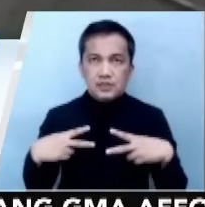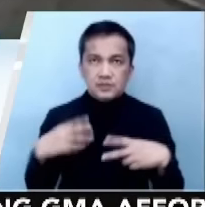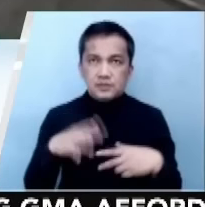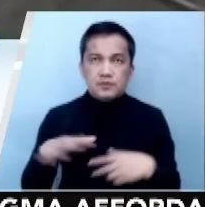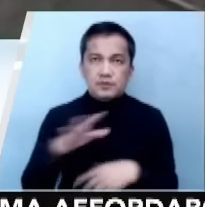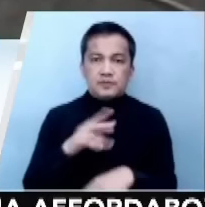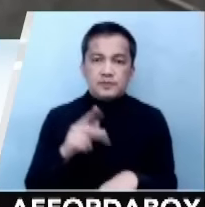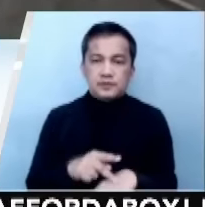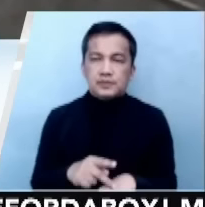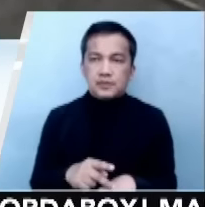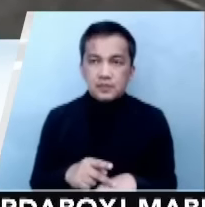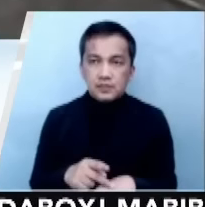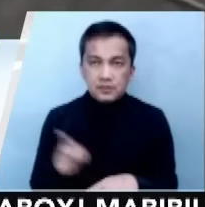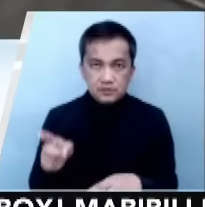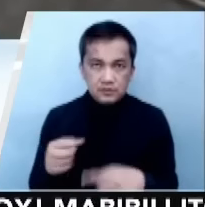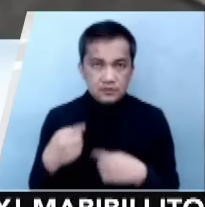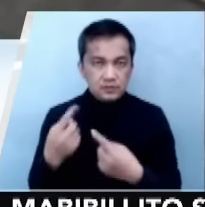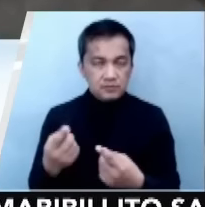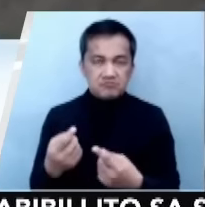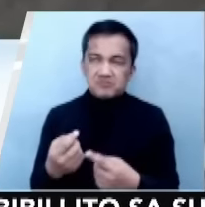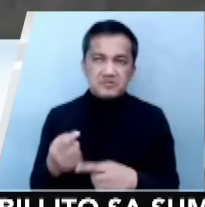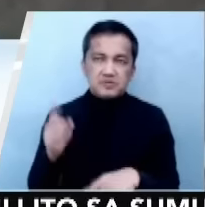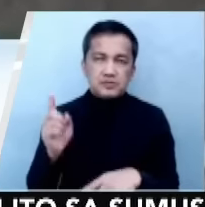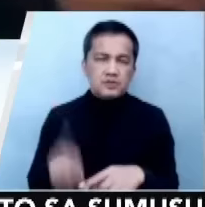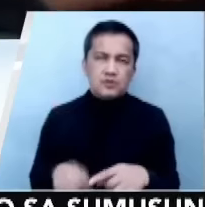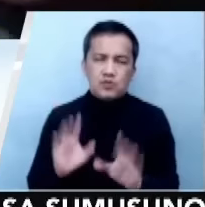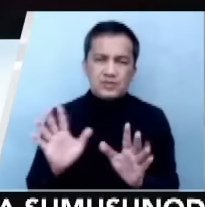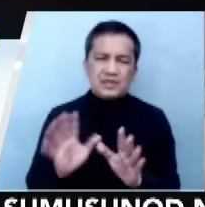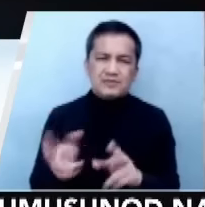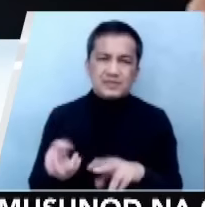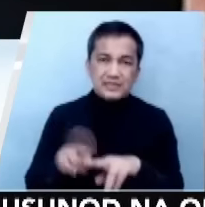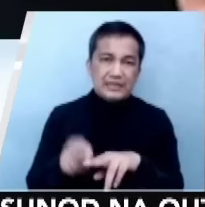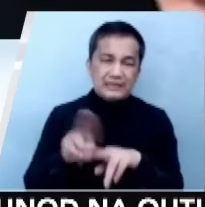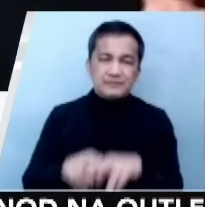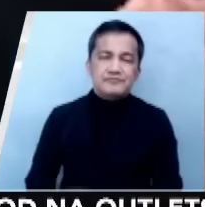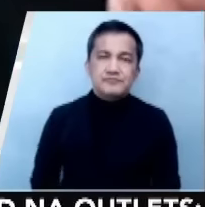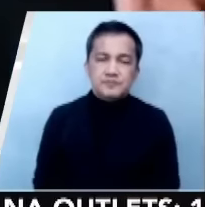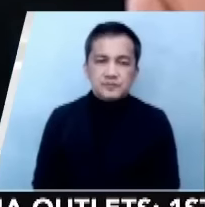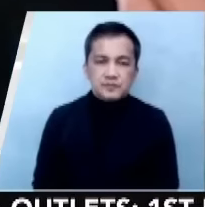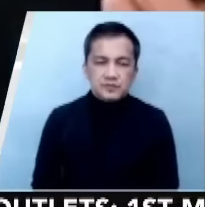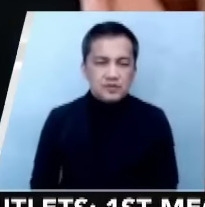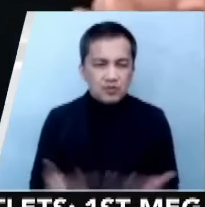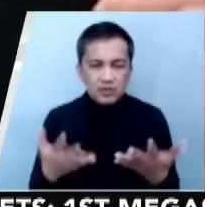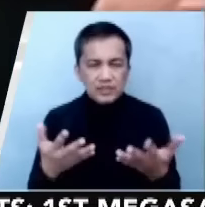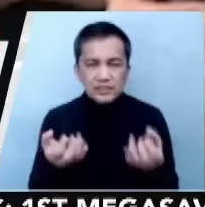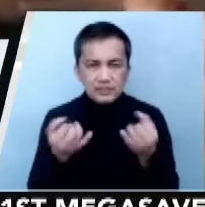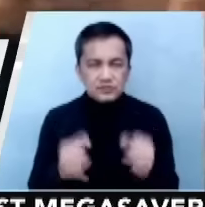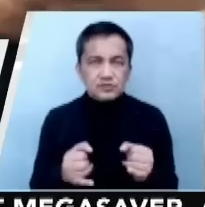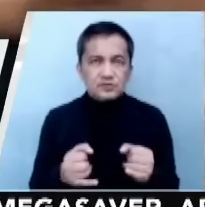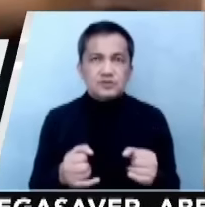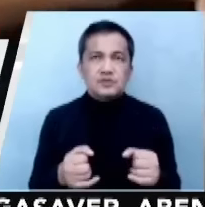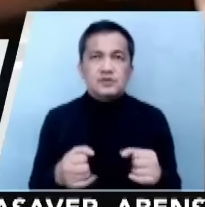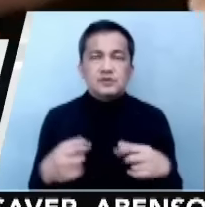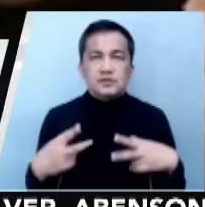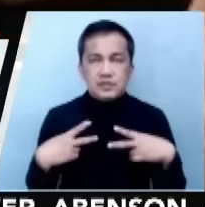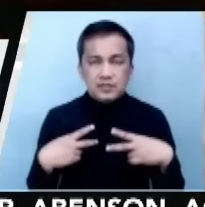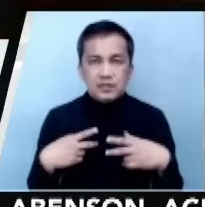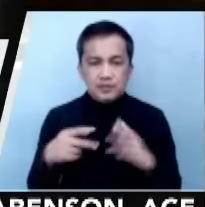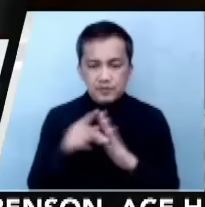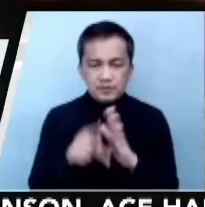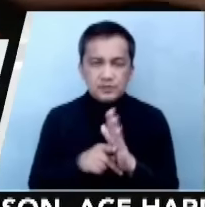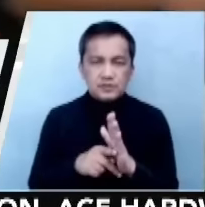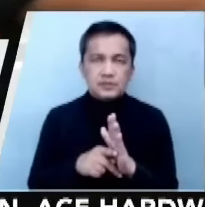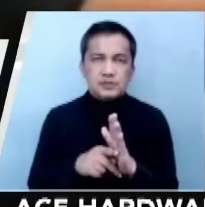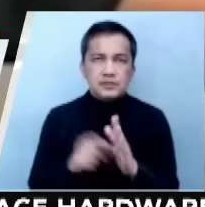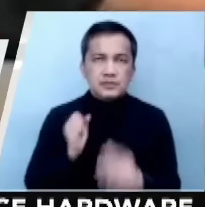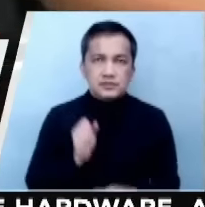Kaya nga raw hanggat maaari, huwag na itong madagdagan pa. Walang issue sa holiday, ang polisiya ng Senado, huwag nang dagdagan